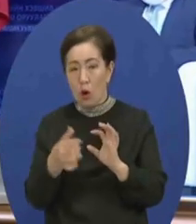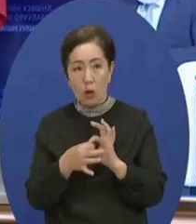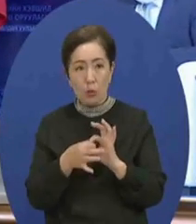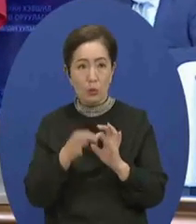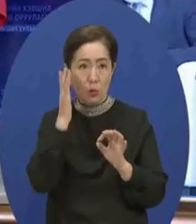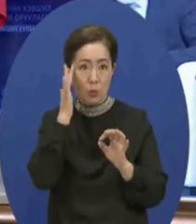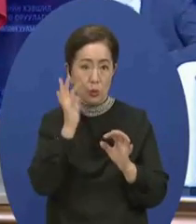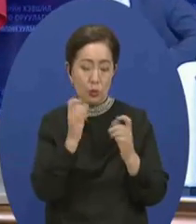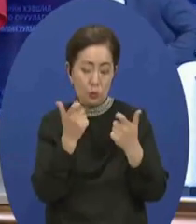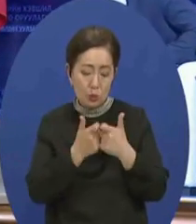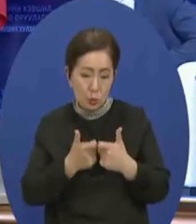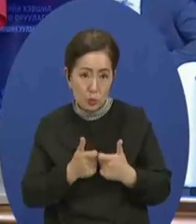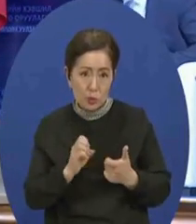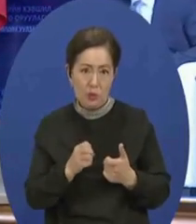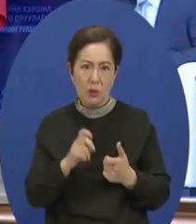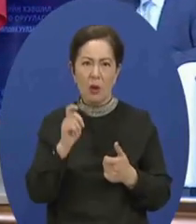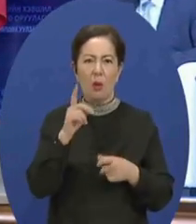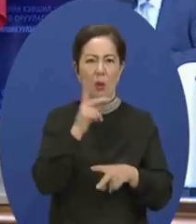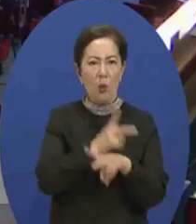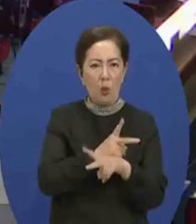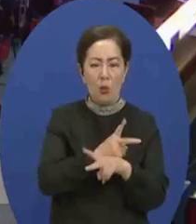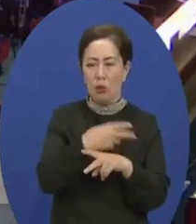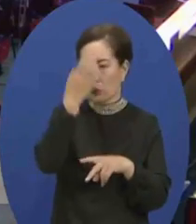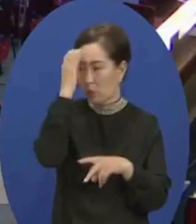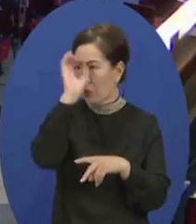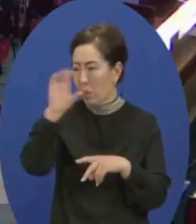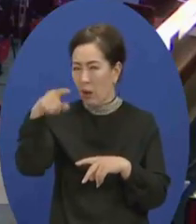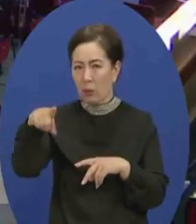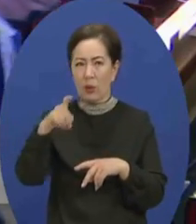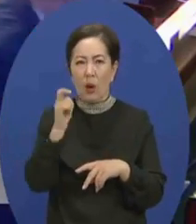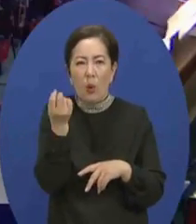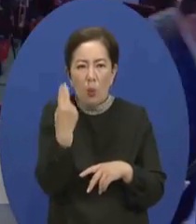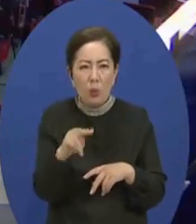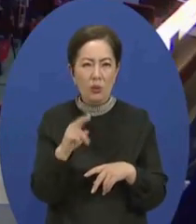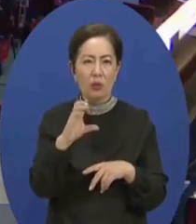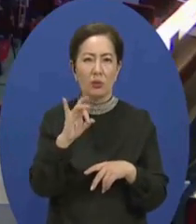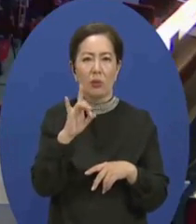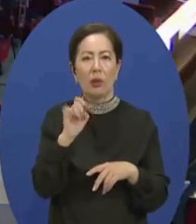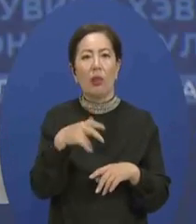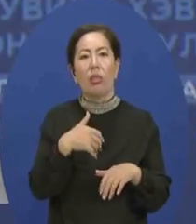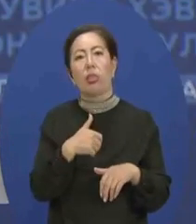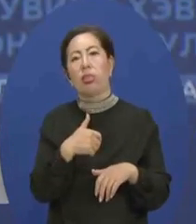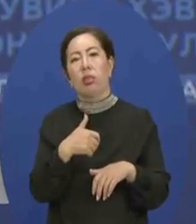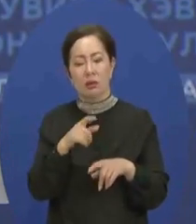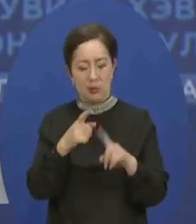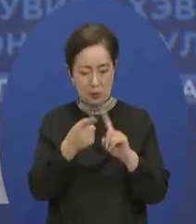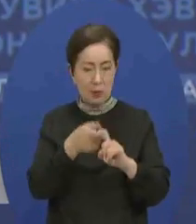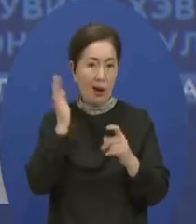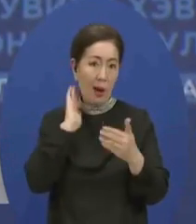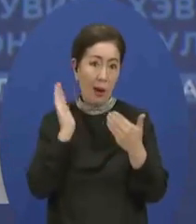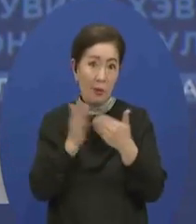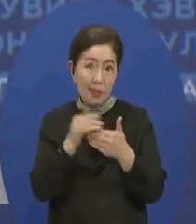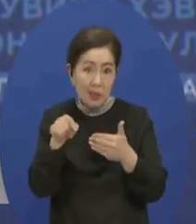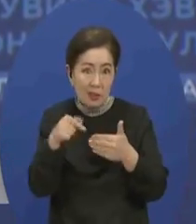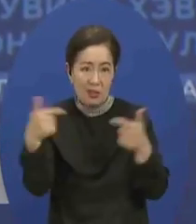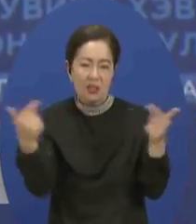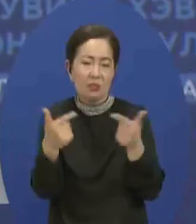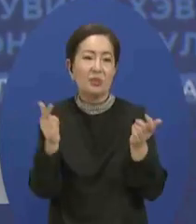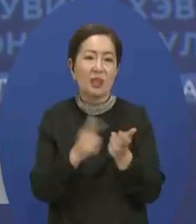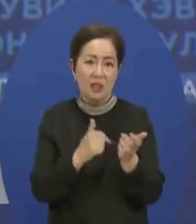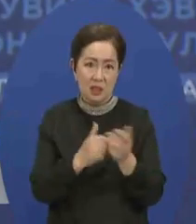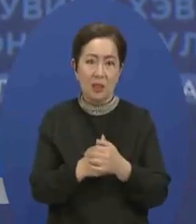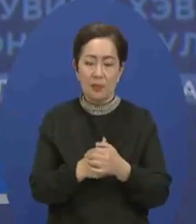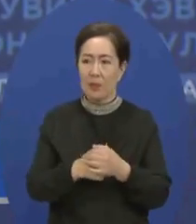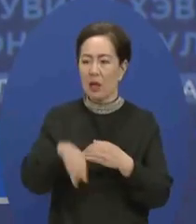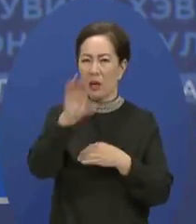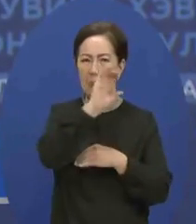төрийн байгууллагуудын хүнд суртал авилахтаа тэмцэх шаардлагатай гэсэн саналыг гаргаж байна. Эдийн засгийг сэргээхин тулд бол энэ аж ахуйн нэгжүүдийг